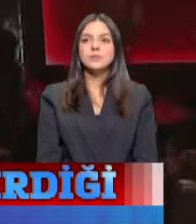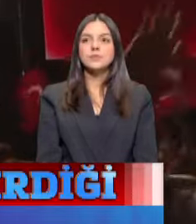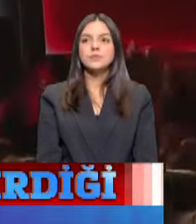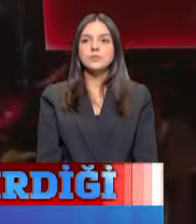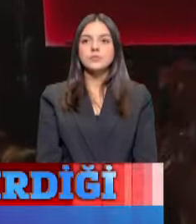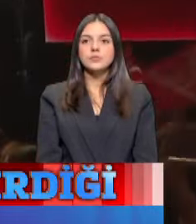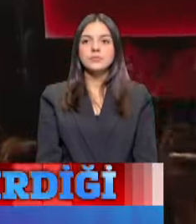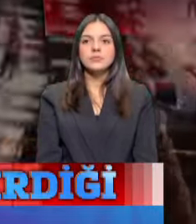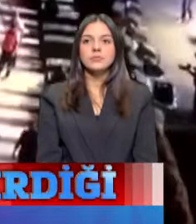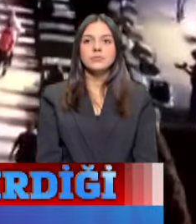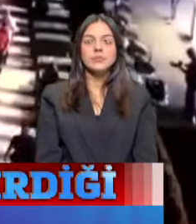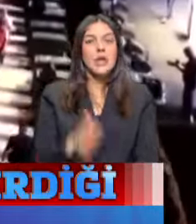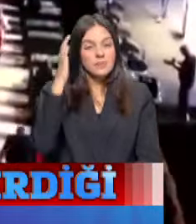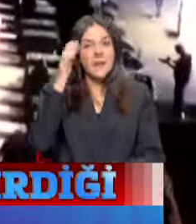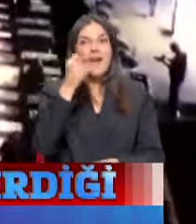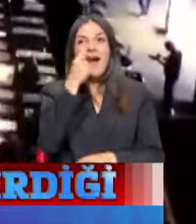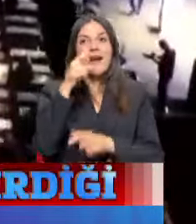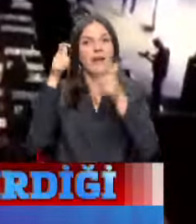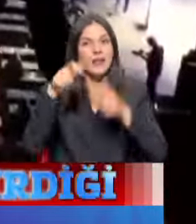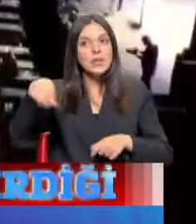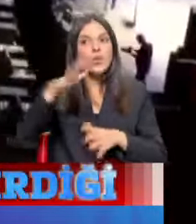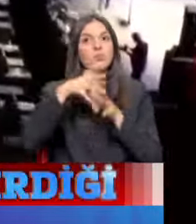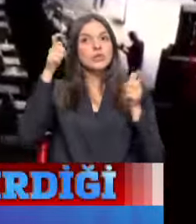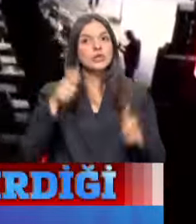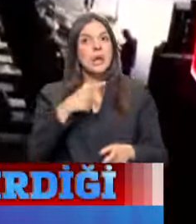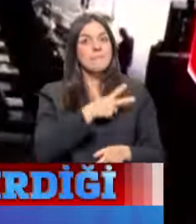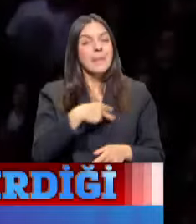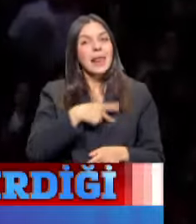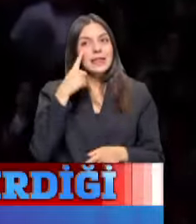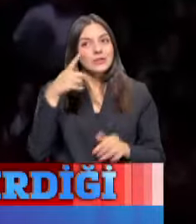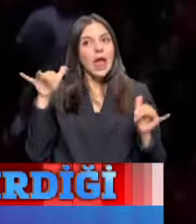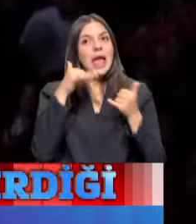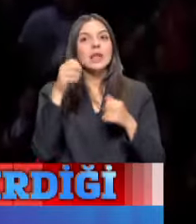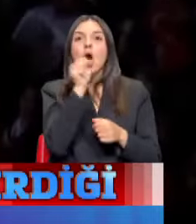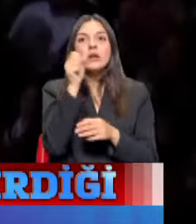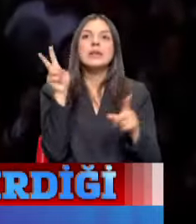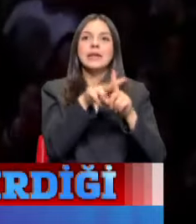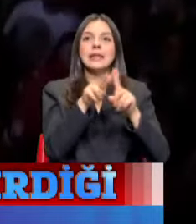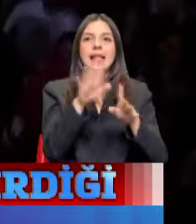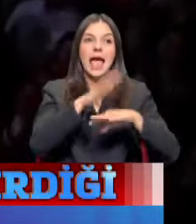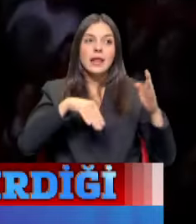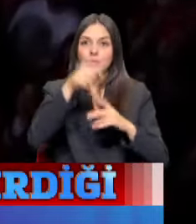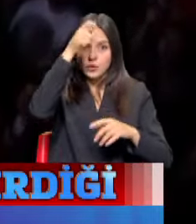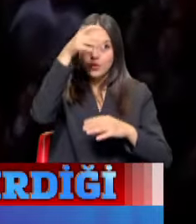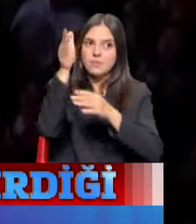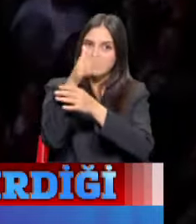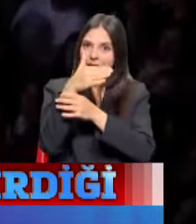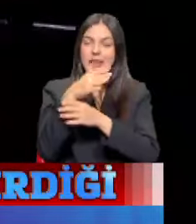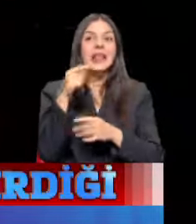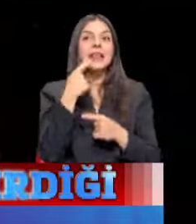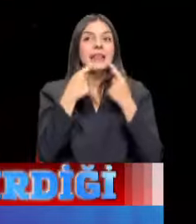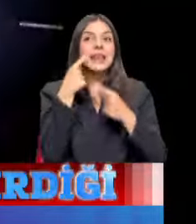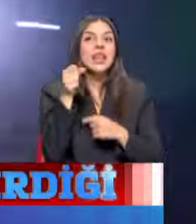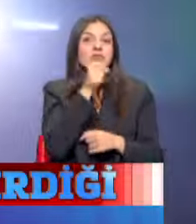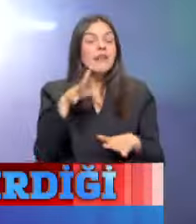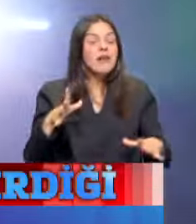kırmızı. Başkent Ankara'da binlerce kişi Büyükşehir Belediyesi tarafından düzenlenen konser ve etkinliğe katıldı. Ellerinde Türk bayrakları, dillerinde marşlar vardı.